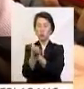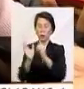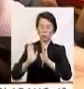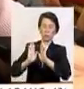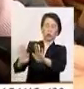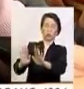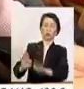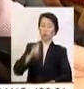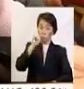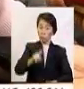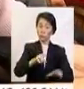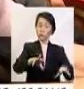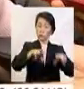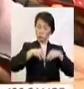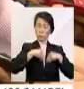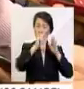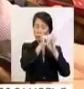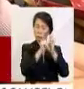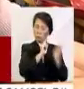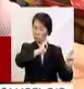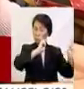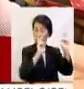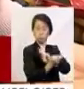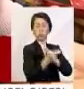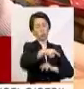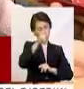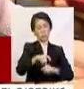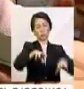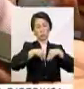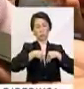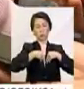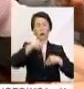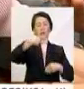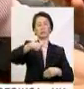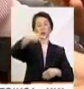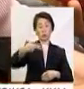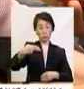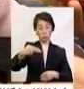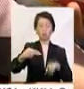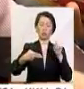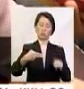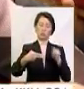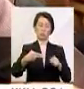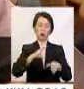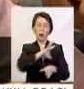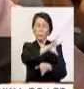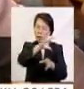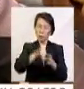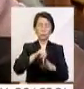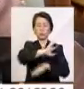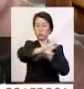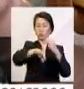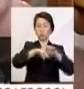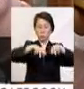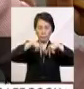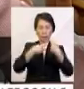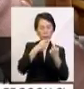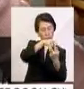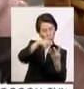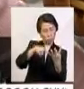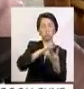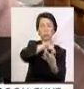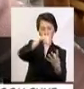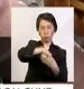mesti menerima agenda reformasi. Agenda reformasi Pakatan Harapan adalah meliputi semua parti-parti dalam Pakatan